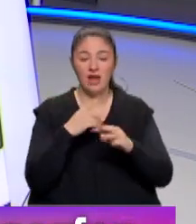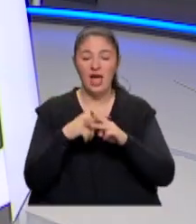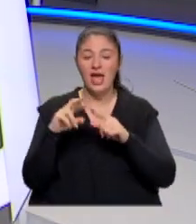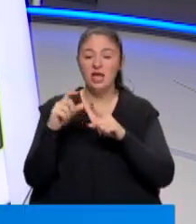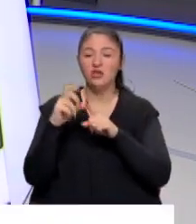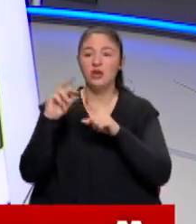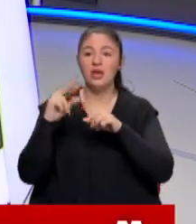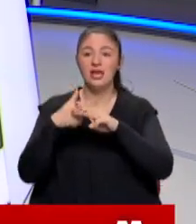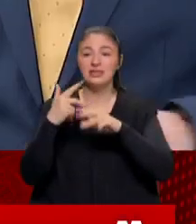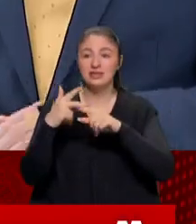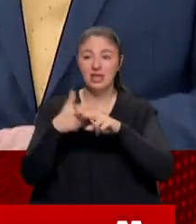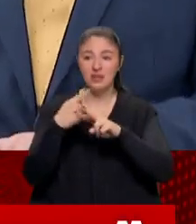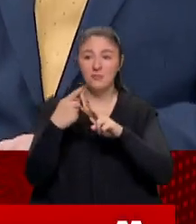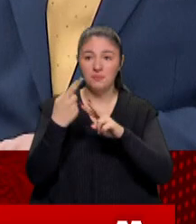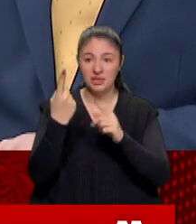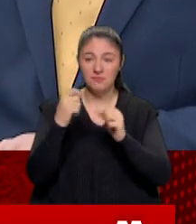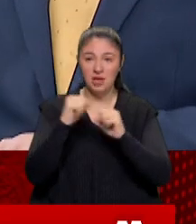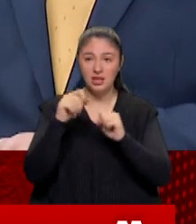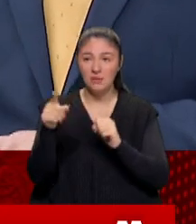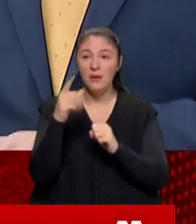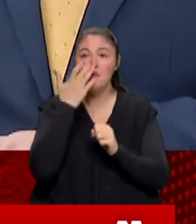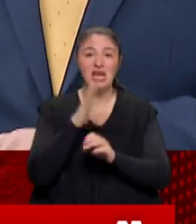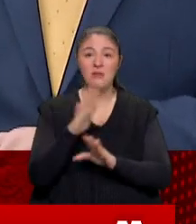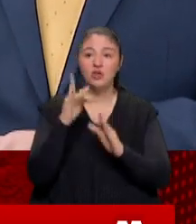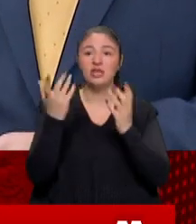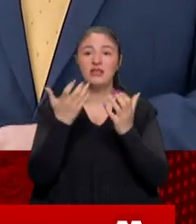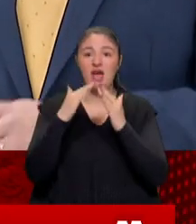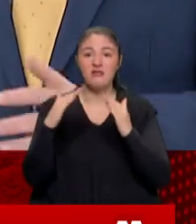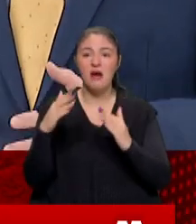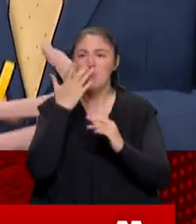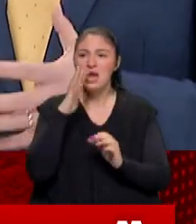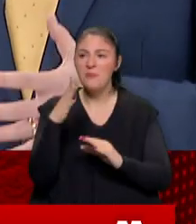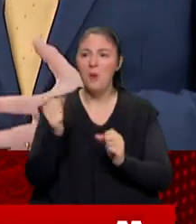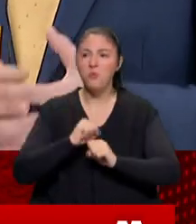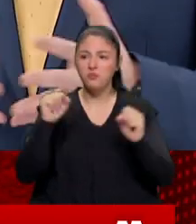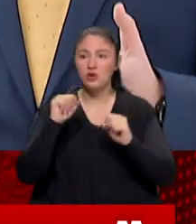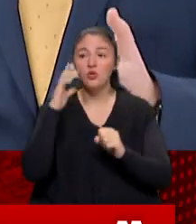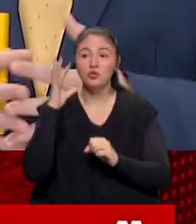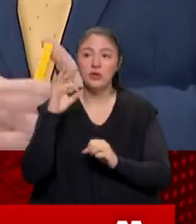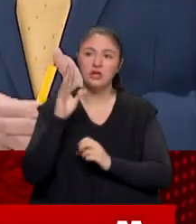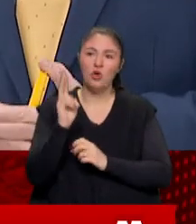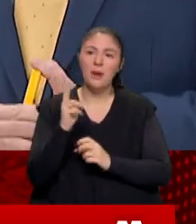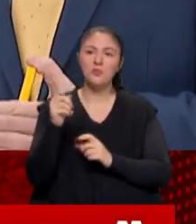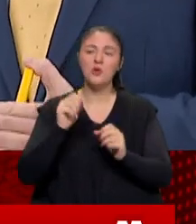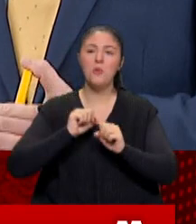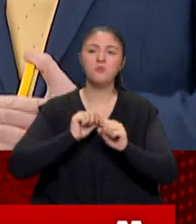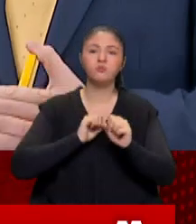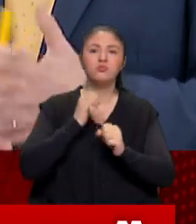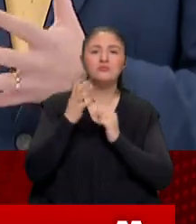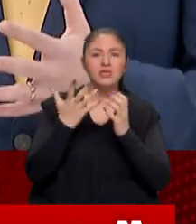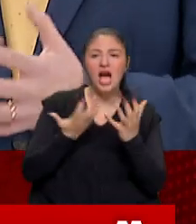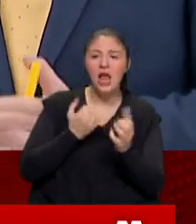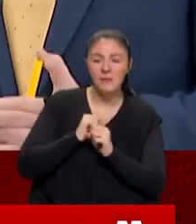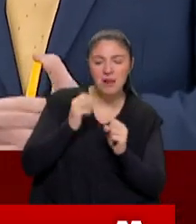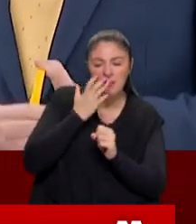bir patlama, beklenmedik bir patlamaydı bu. Marapi yanardağ beklenmedik bir şekilde, yani uzmanlar normalde bu volkanik hareketleri önceden